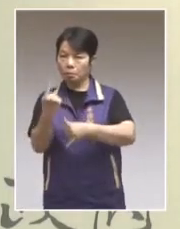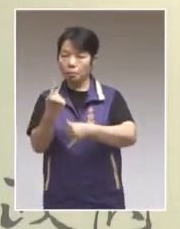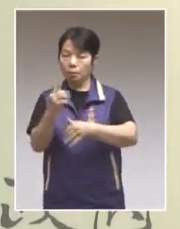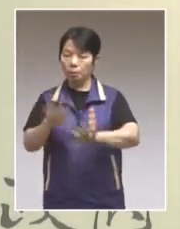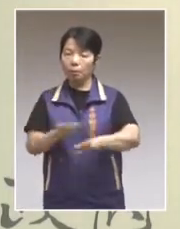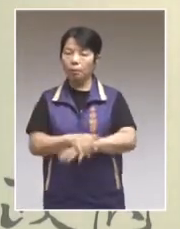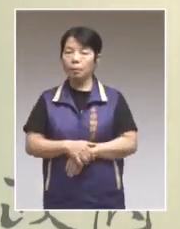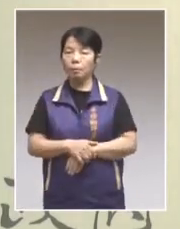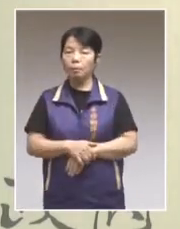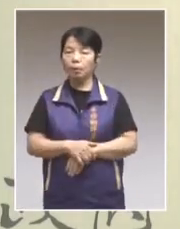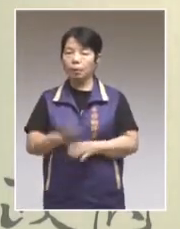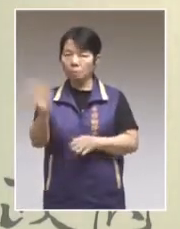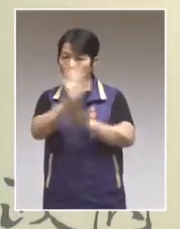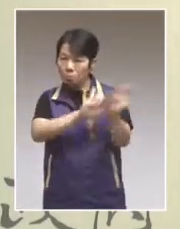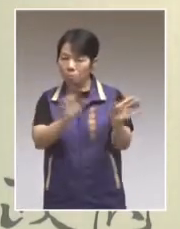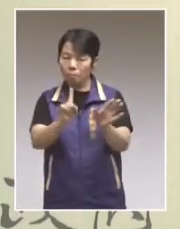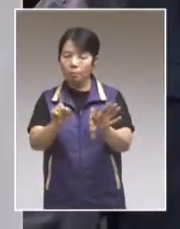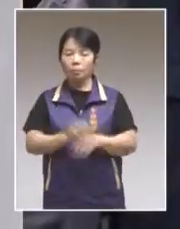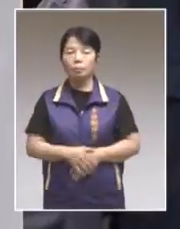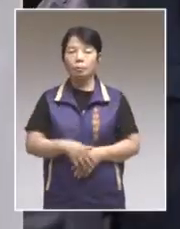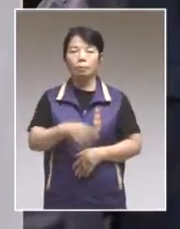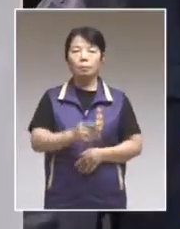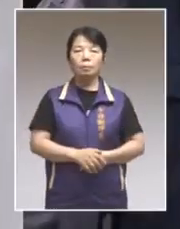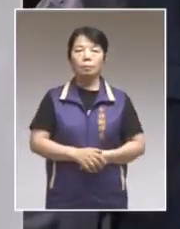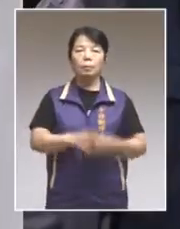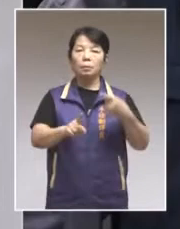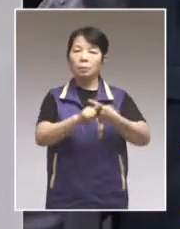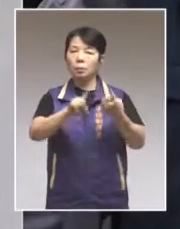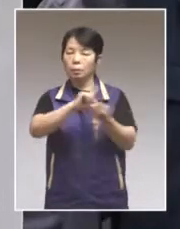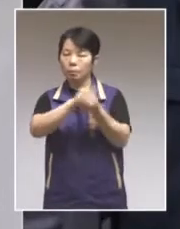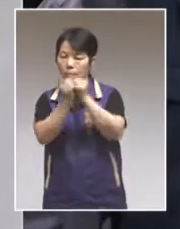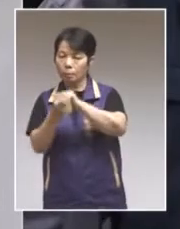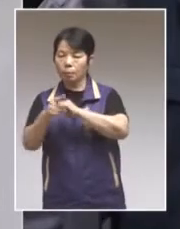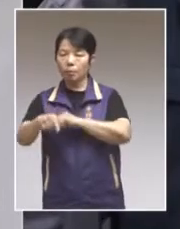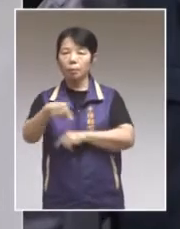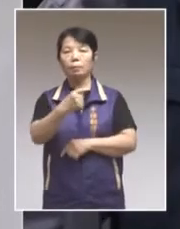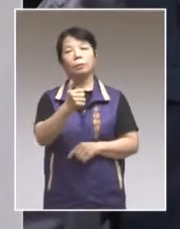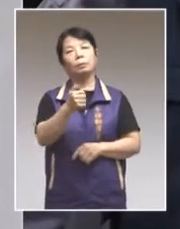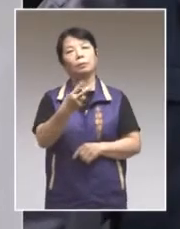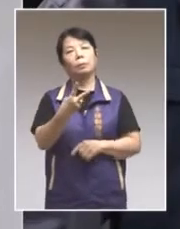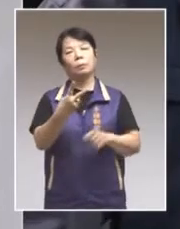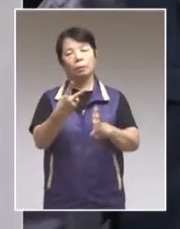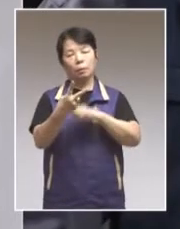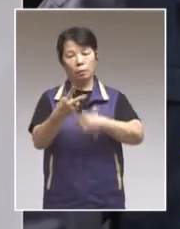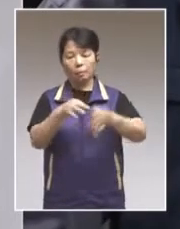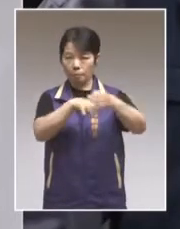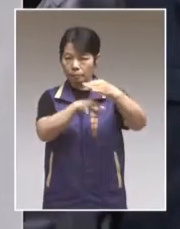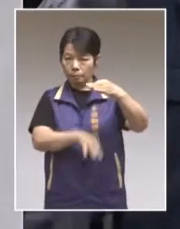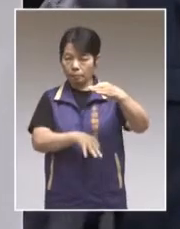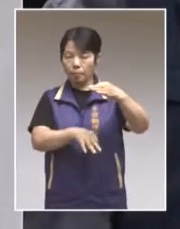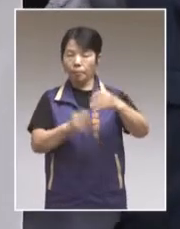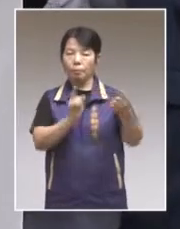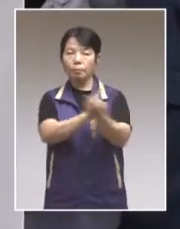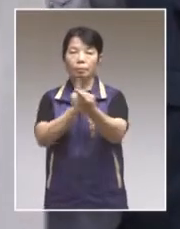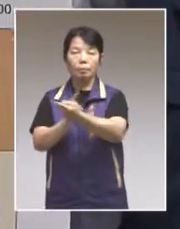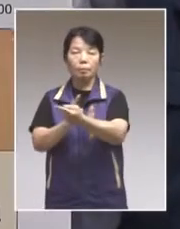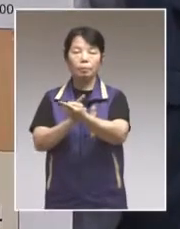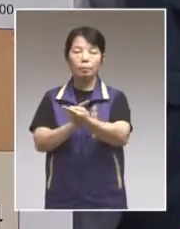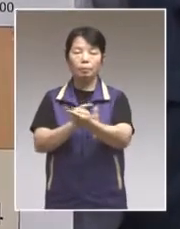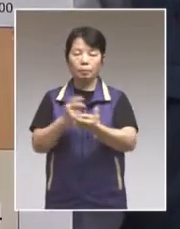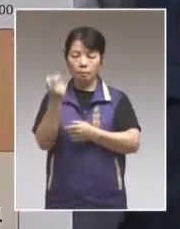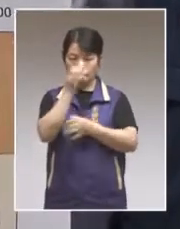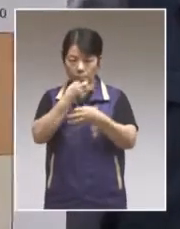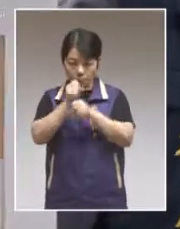构，阳转的部分居隔期间阴转的部分152例，框列的接触者的检